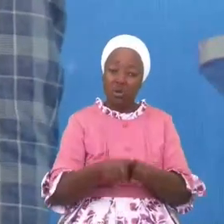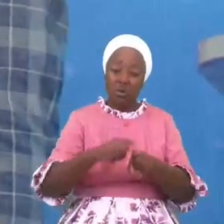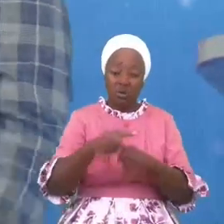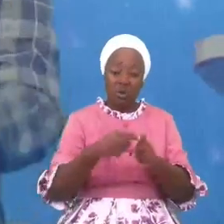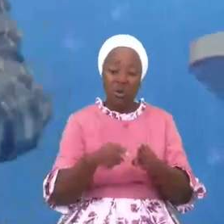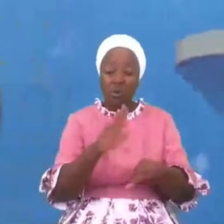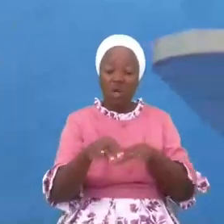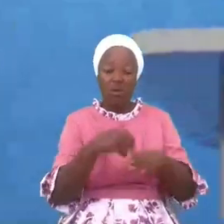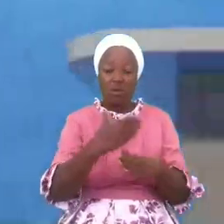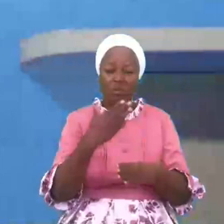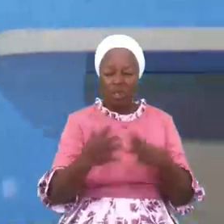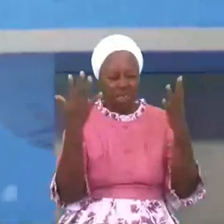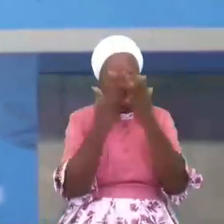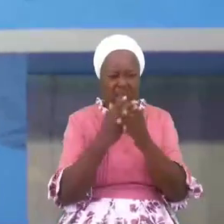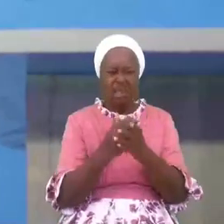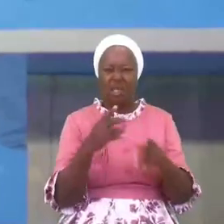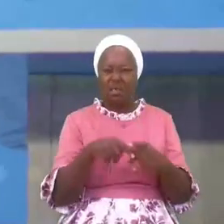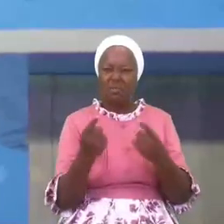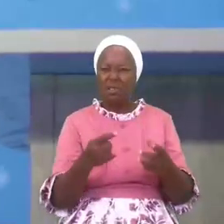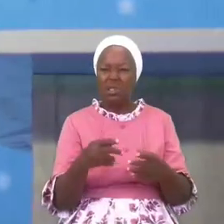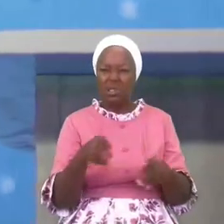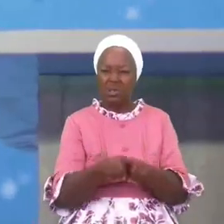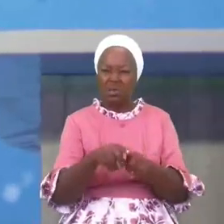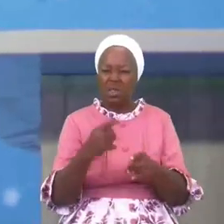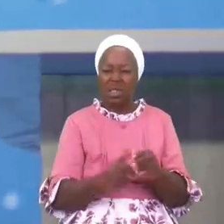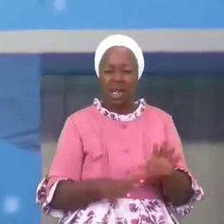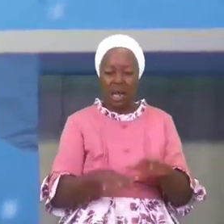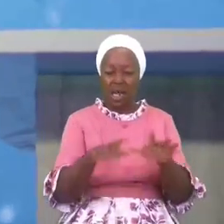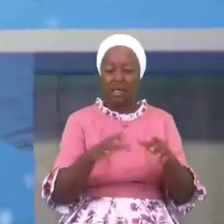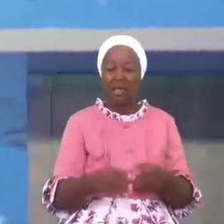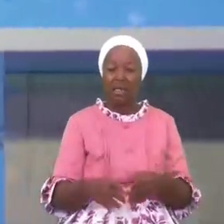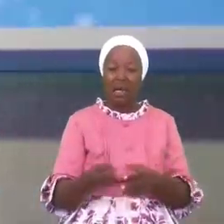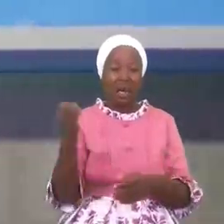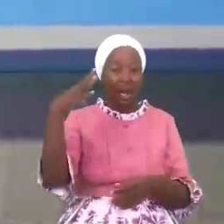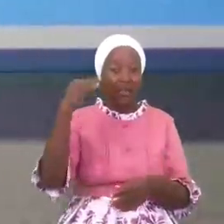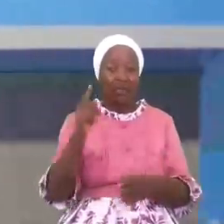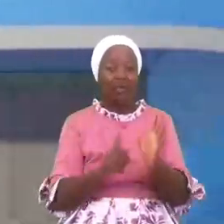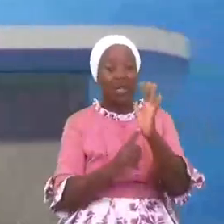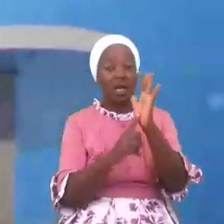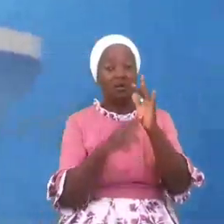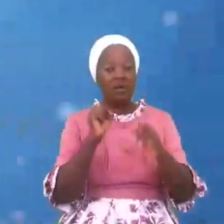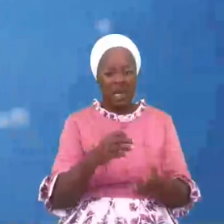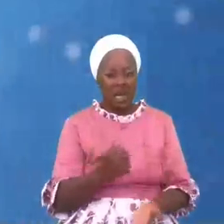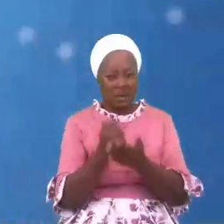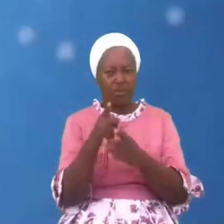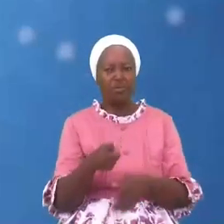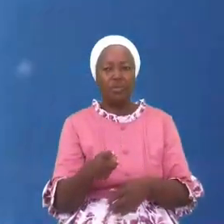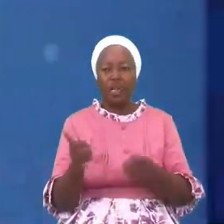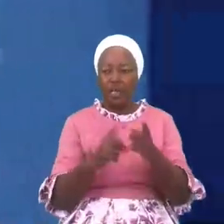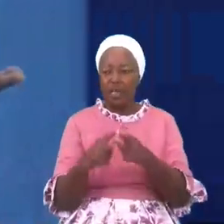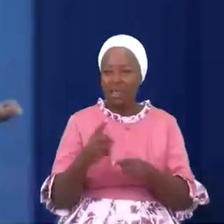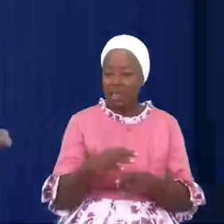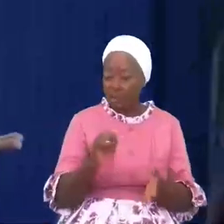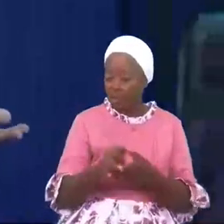ténèbres, même la lumière d'une bougie ne suffit pas. Même la lumière de ta